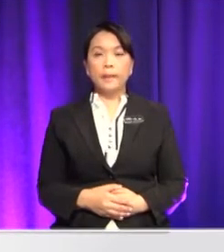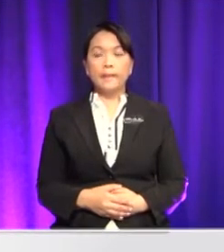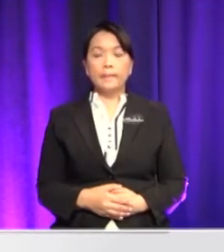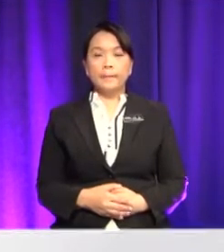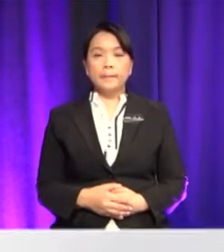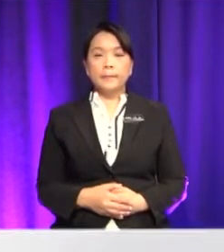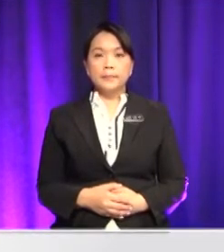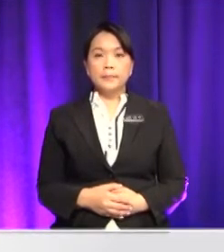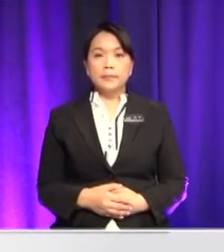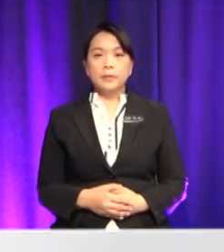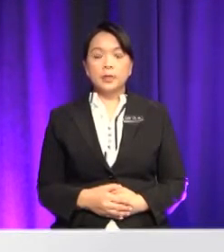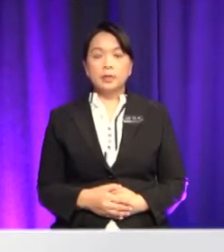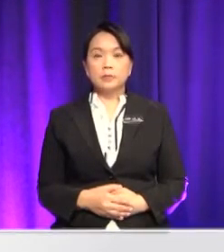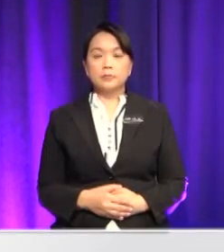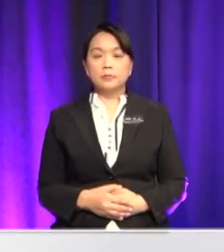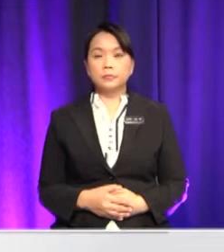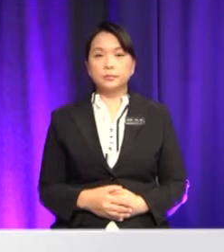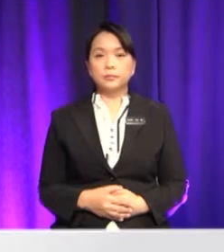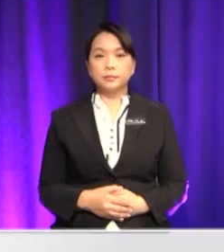hadapan, pandangan sisi